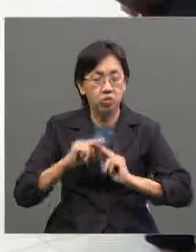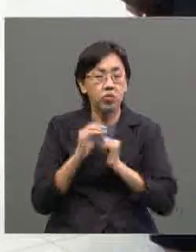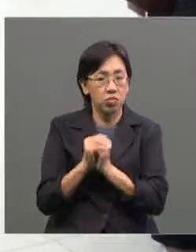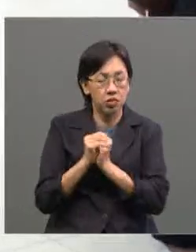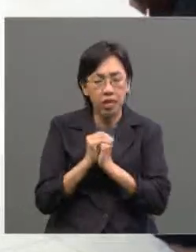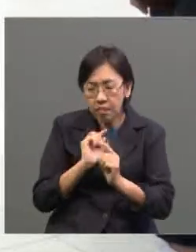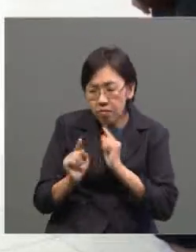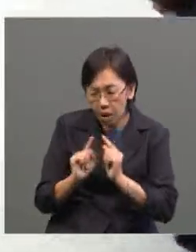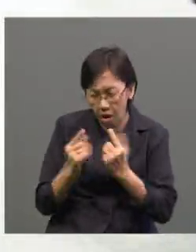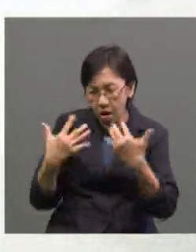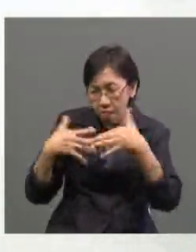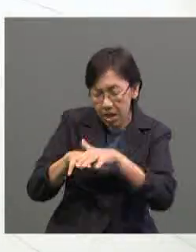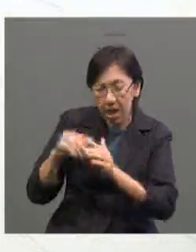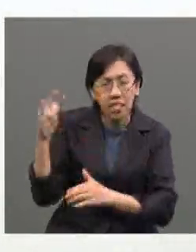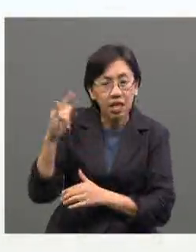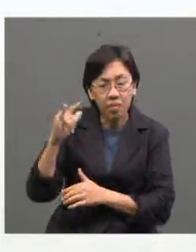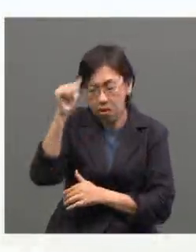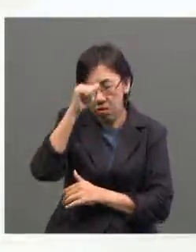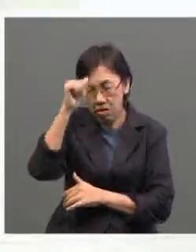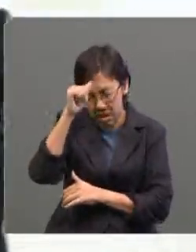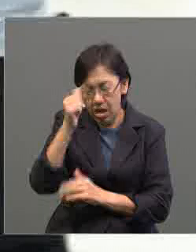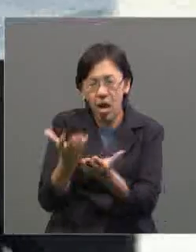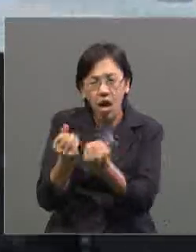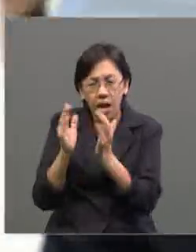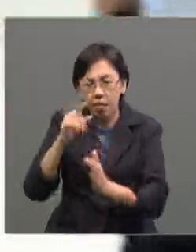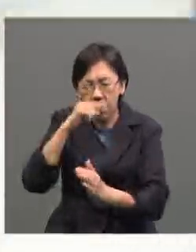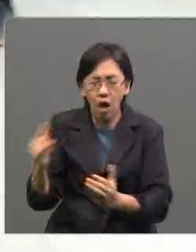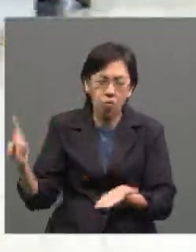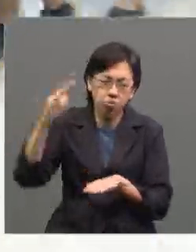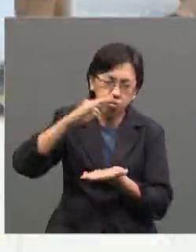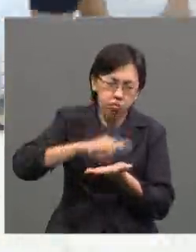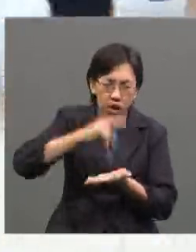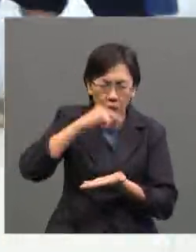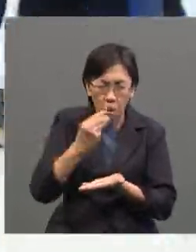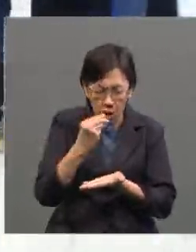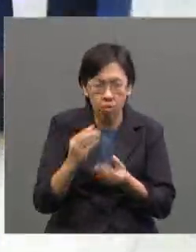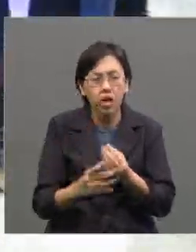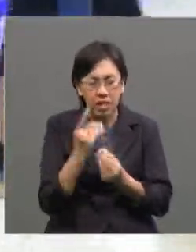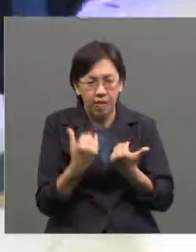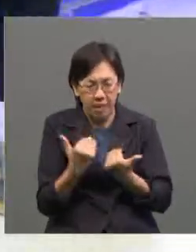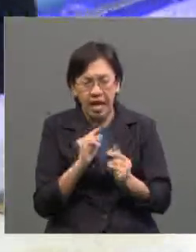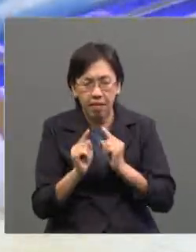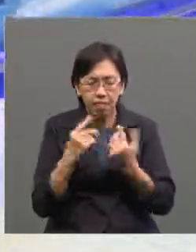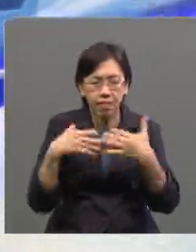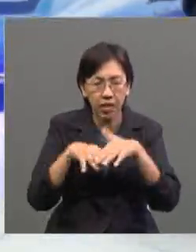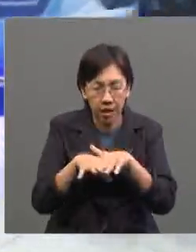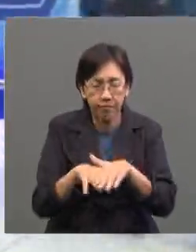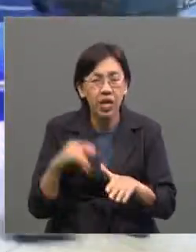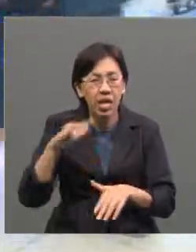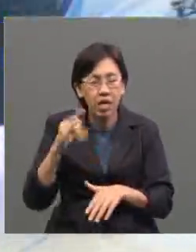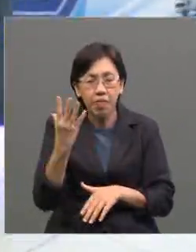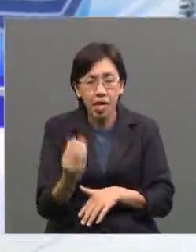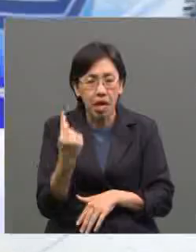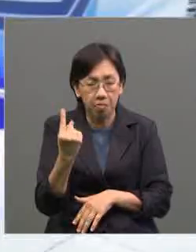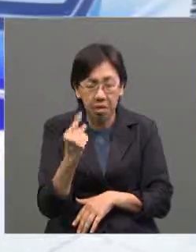ด้วยเพื่อให้ประสานไปยังสายการบินของอินเดียให้ช่วยรับคนไทยกลับมาให้เร็วที่สุดภายในสัปดาห์นี้รวมทั้งยังมีเครื่องบินเหลืออีก1ล